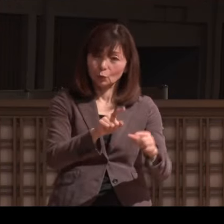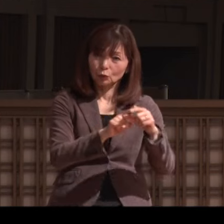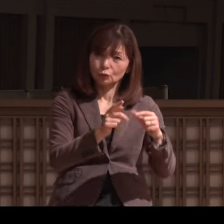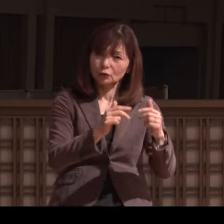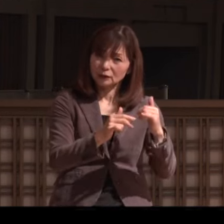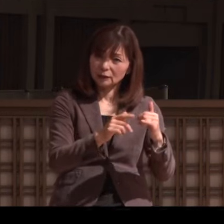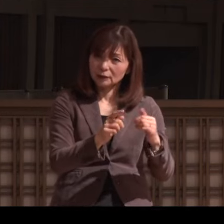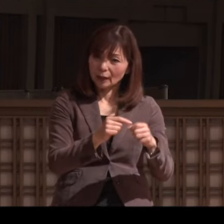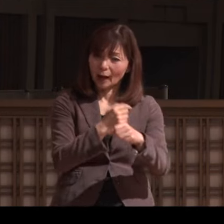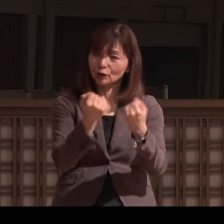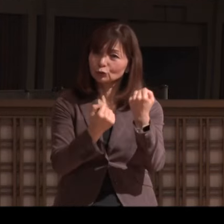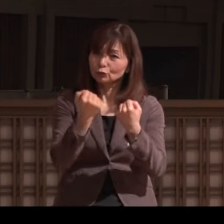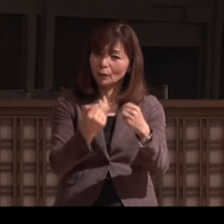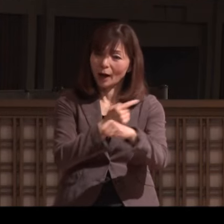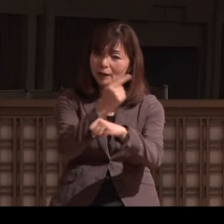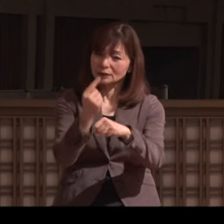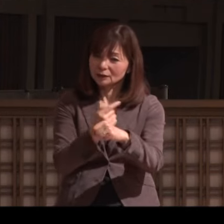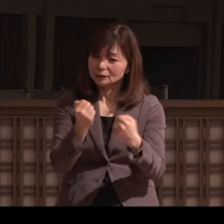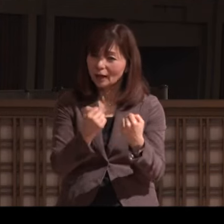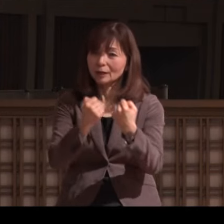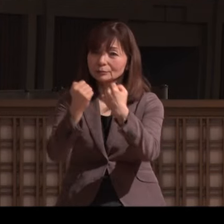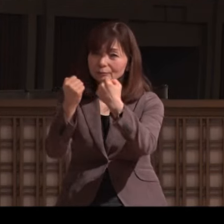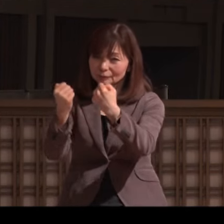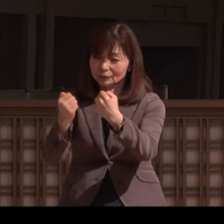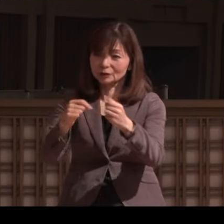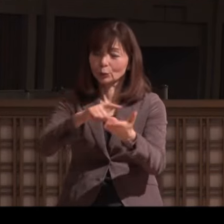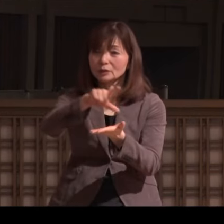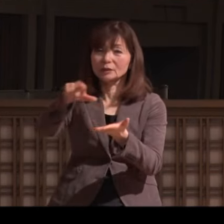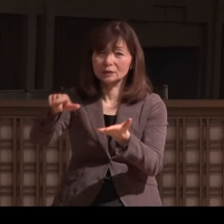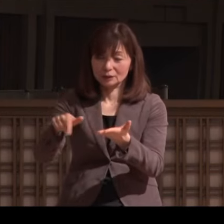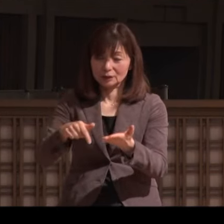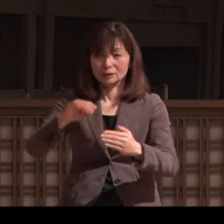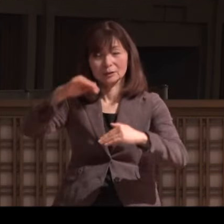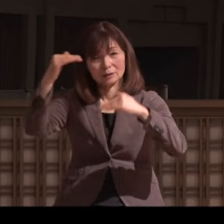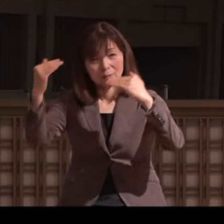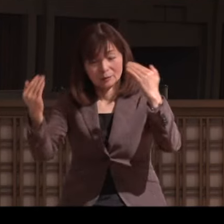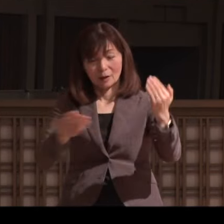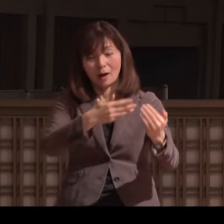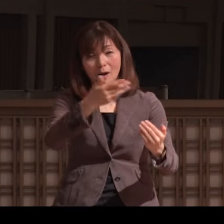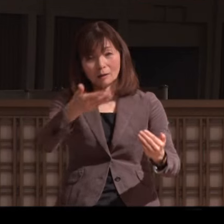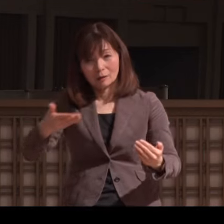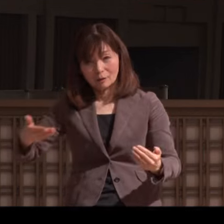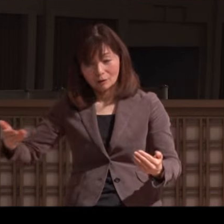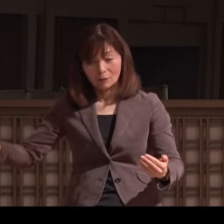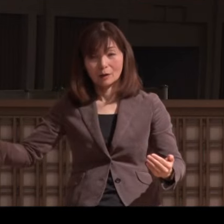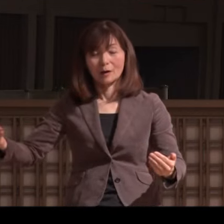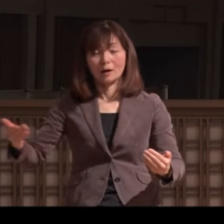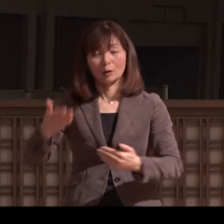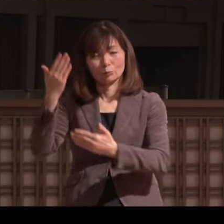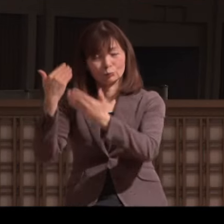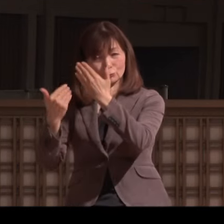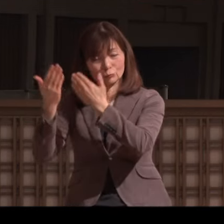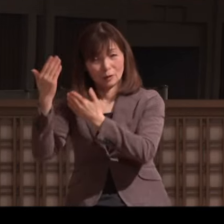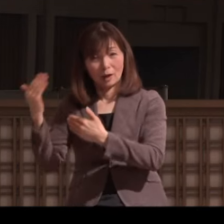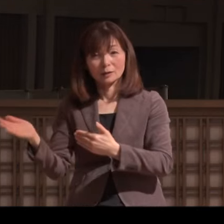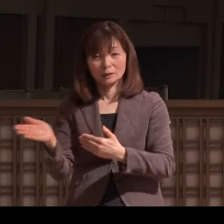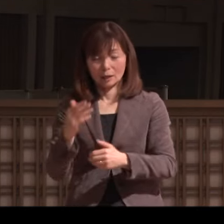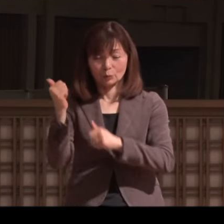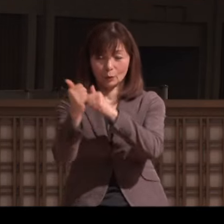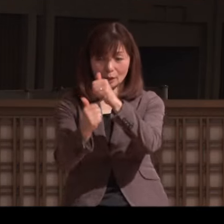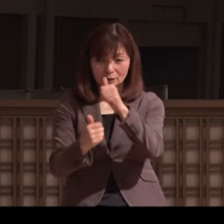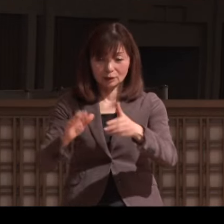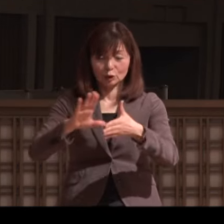車で約1時間の圏内にありま豊かな自然と水に恵まれえ古代あるいは中世からの歴史と